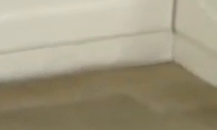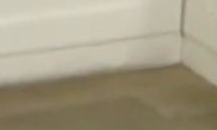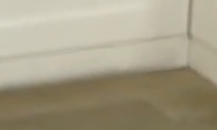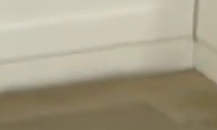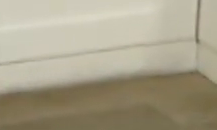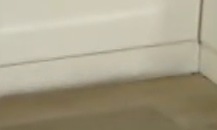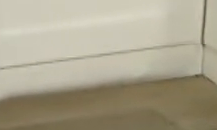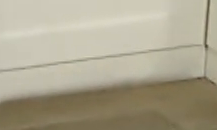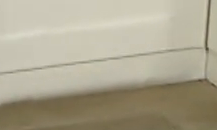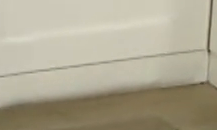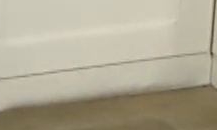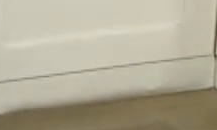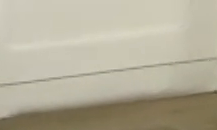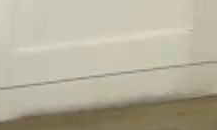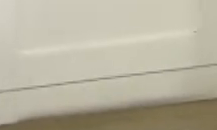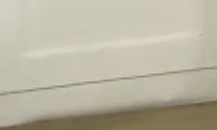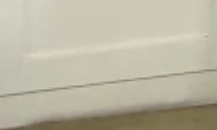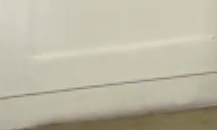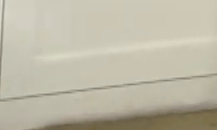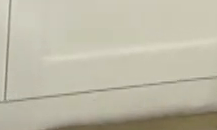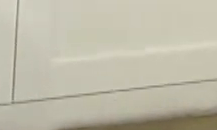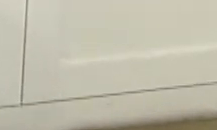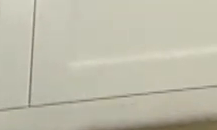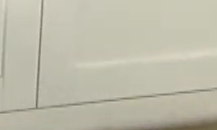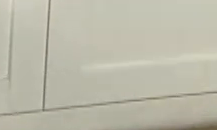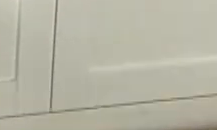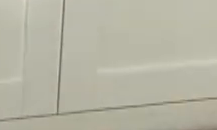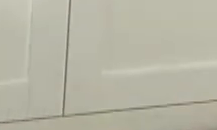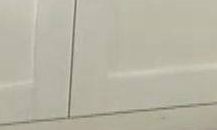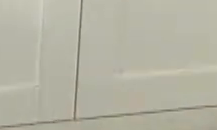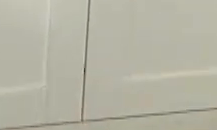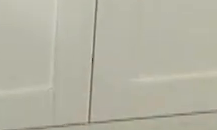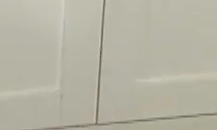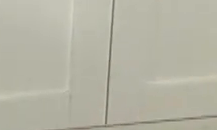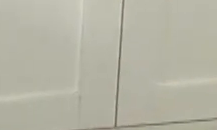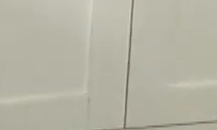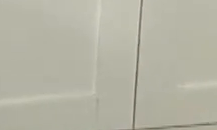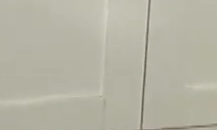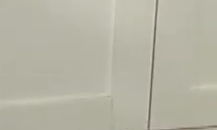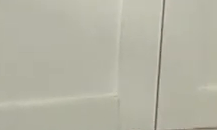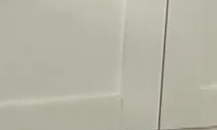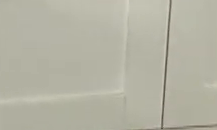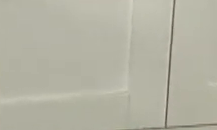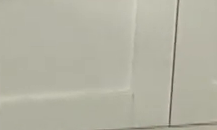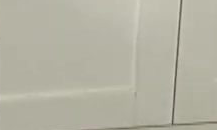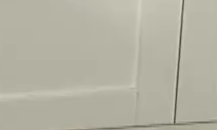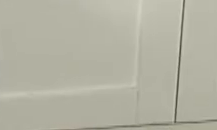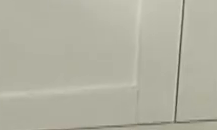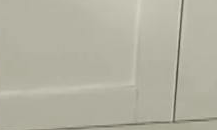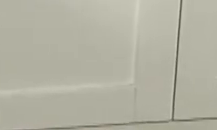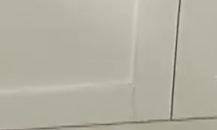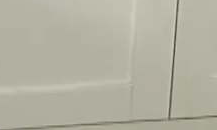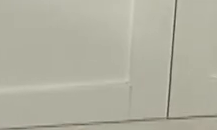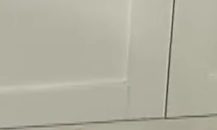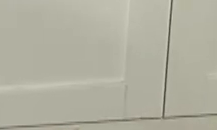etmesi gerekiyor Eğer bu boyutta olursa biraz daha patlıcanı fazla tutsunlar şimdi bunun yarısına biz patlıcanımızı